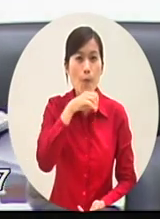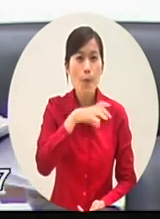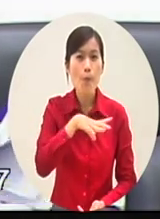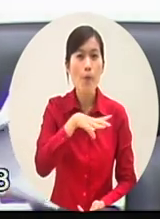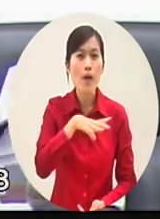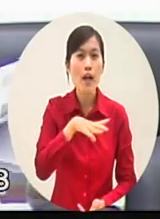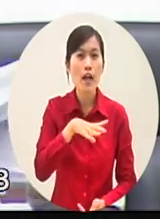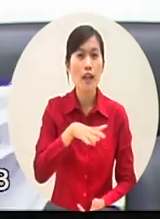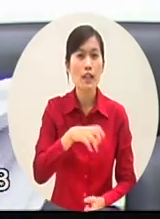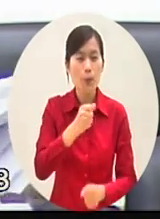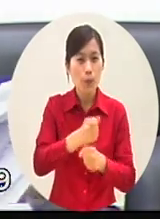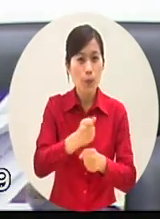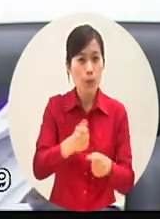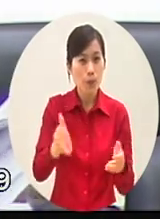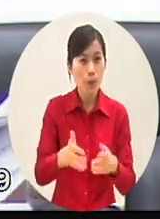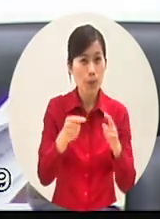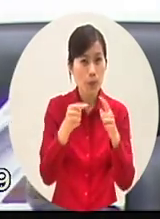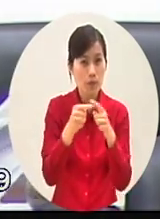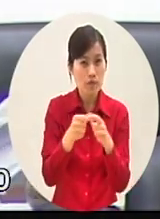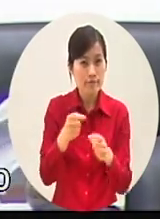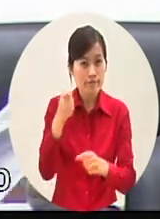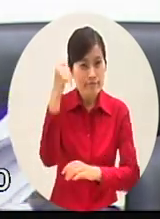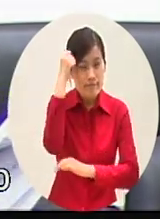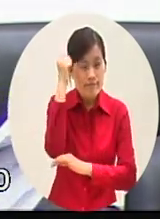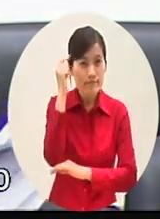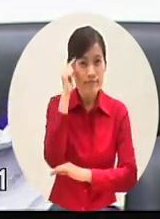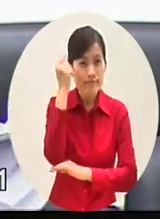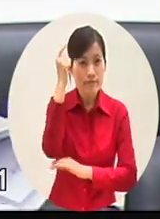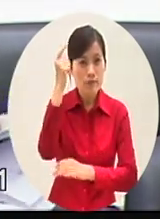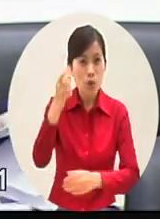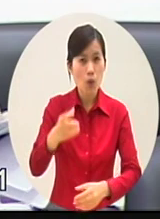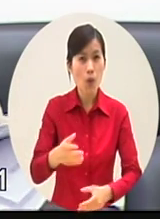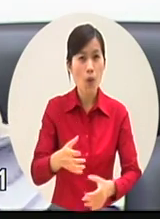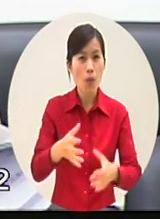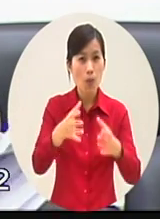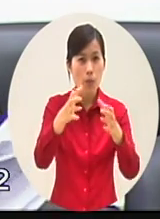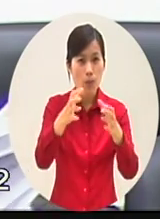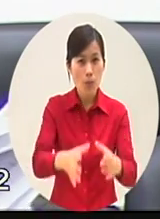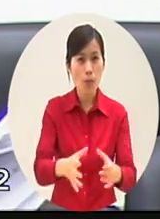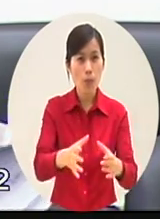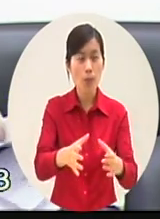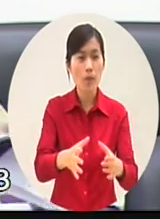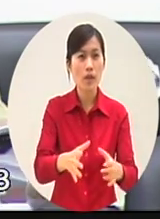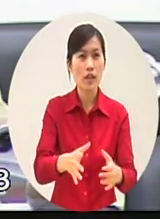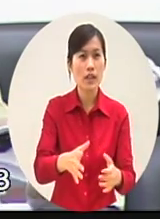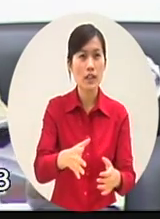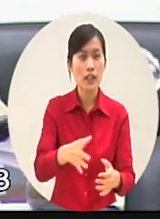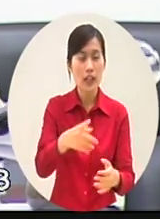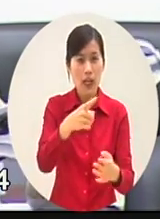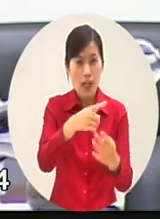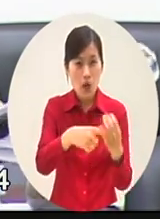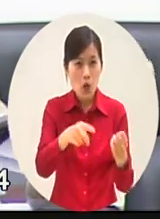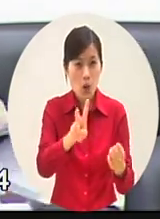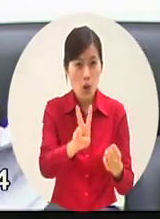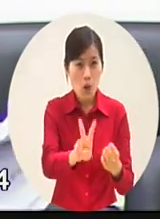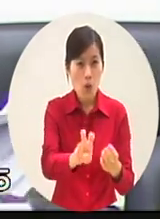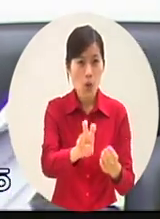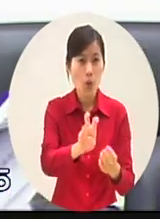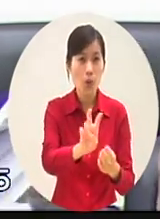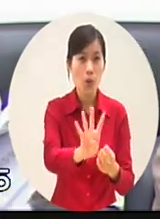底下，然后包括它有已经有一条哈、哦，差不多24间的宿舍。好、哦，它是